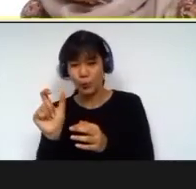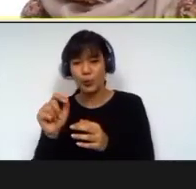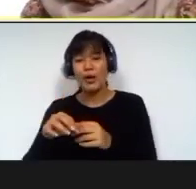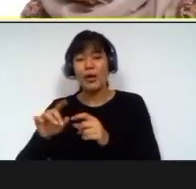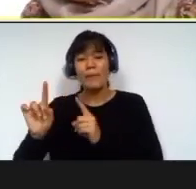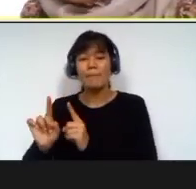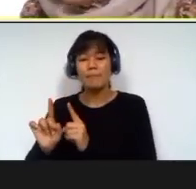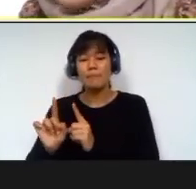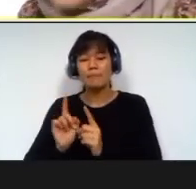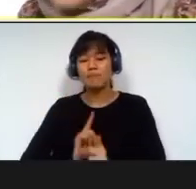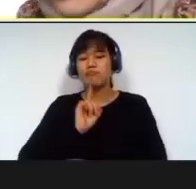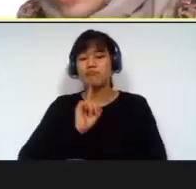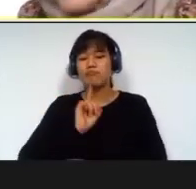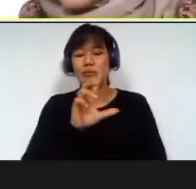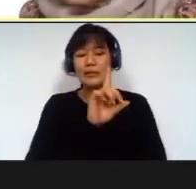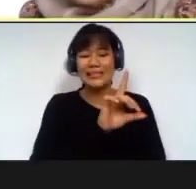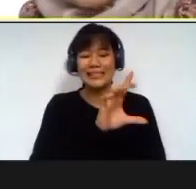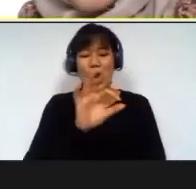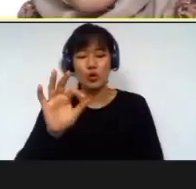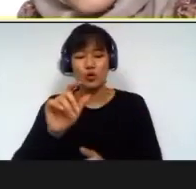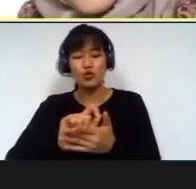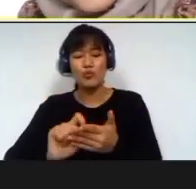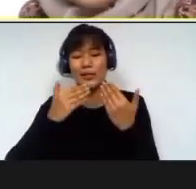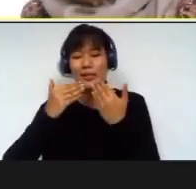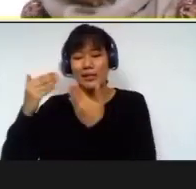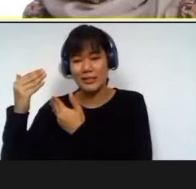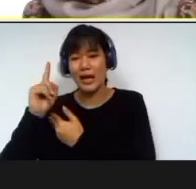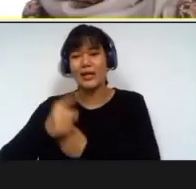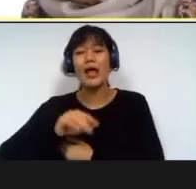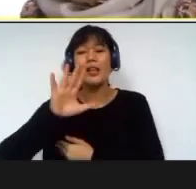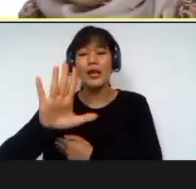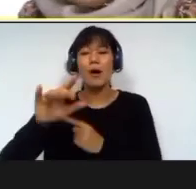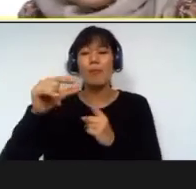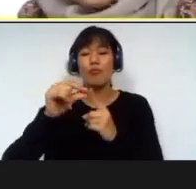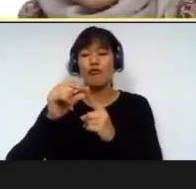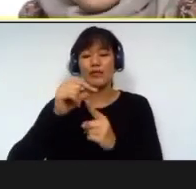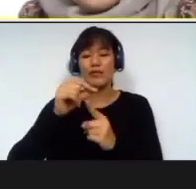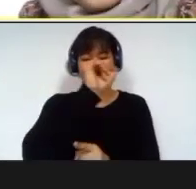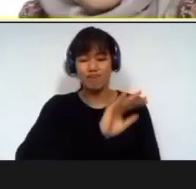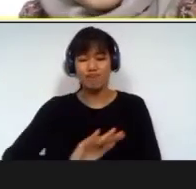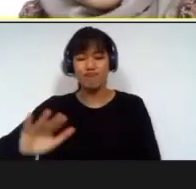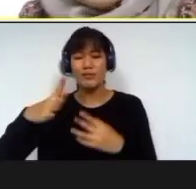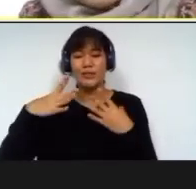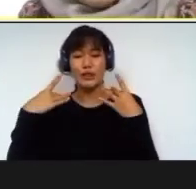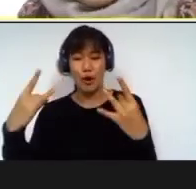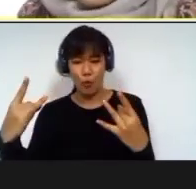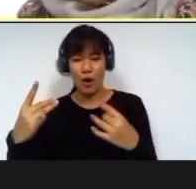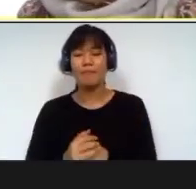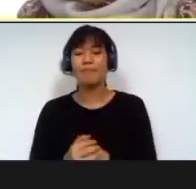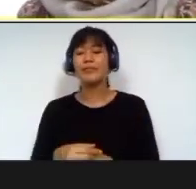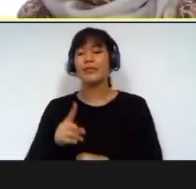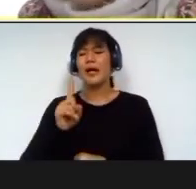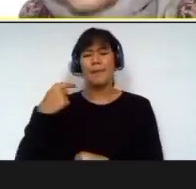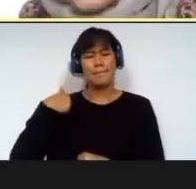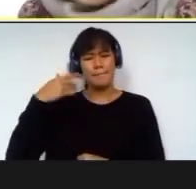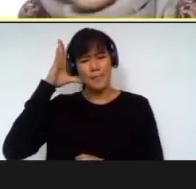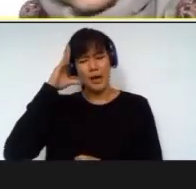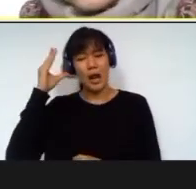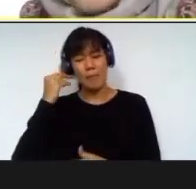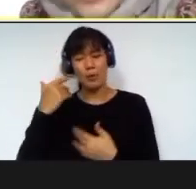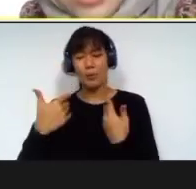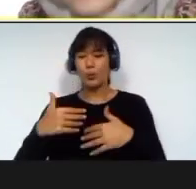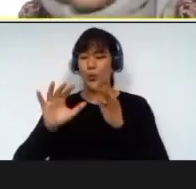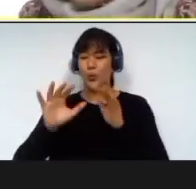di seluruh Pulau Jawa, jadi di 5 provinsi ya. Kemudian dari pengalaman kami itu, kami dapat banyak